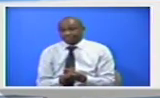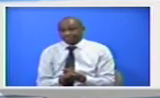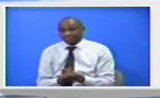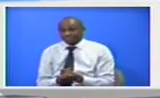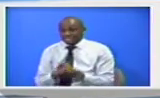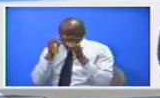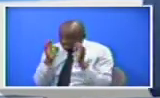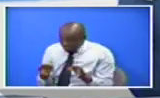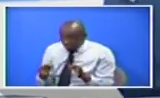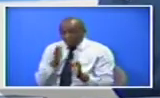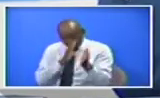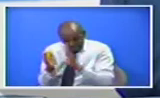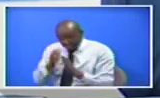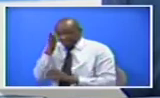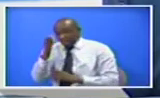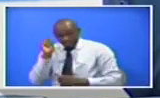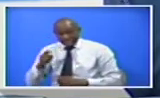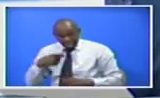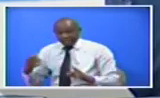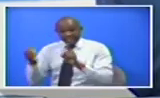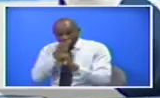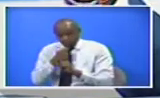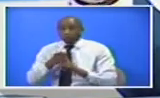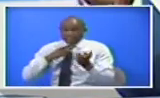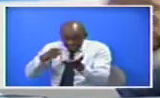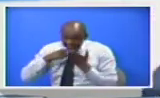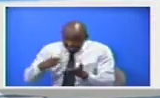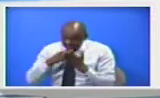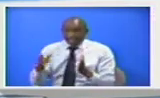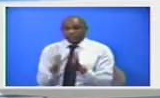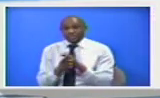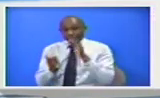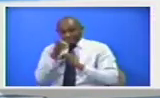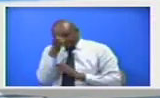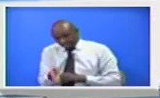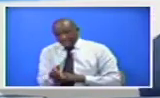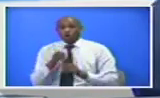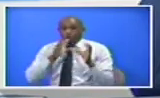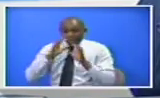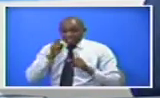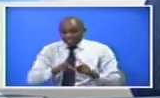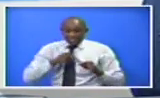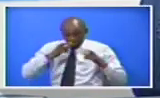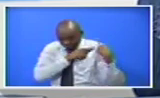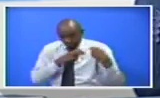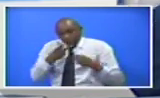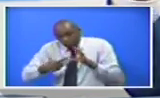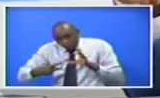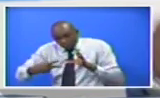kama kuna mipango ambayo inahitaji kujadiliwa na baraza la mawaziri, kupeleka hiyo communication, kuhakikisha kwamba